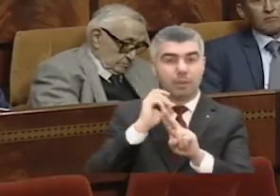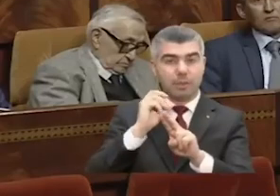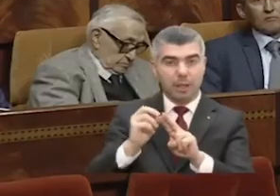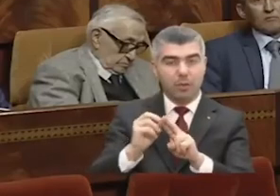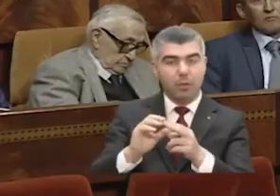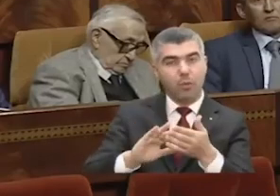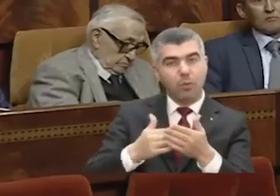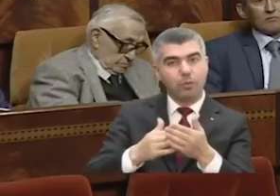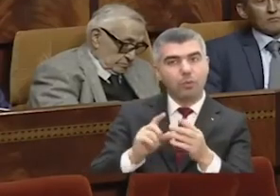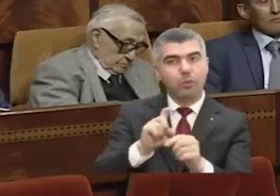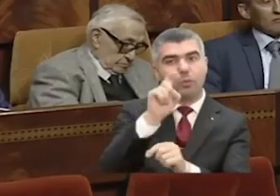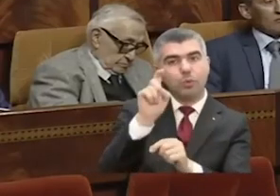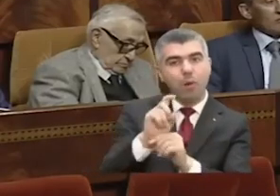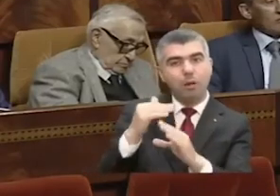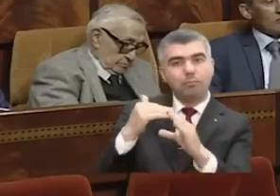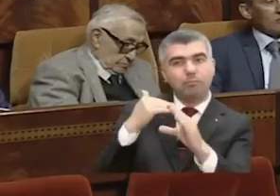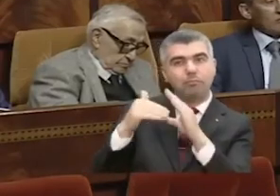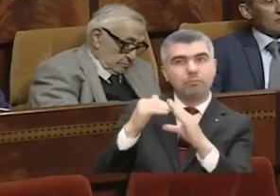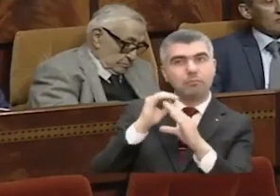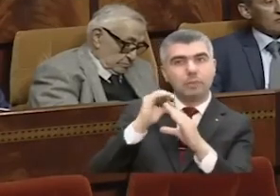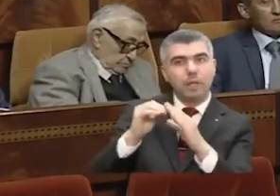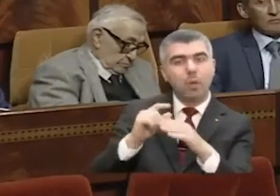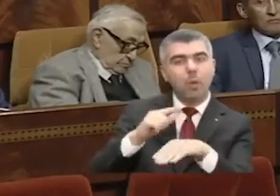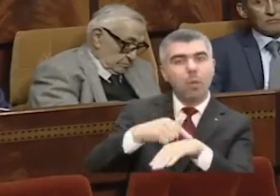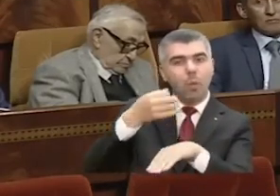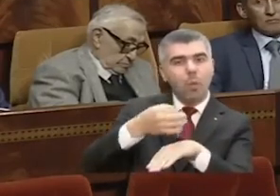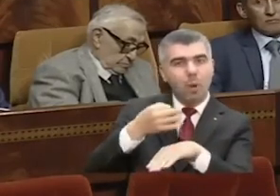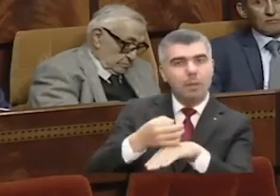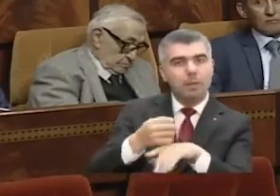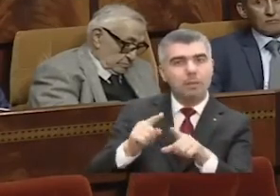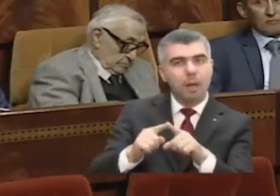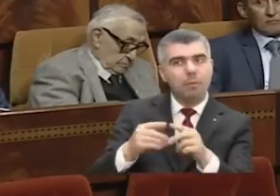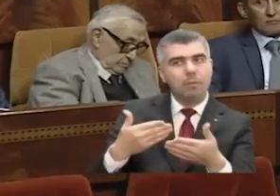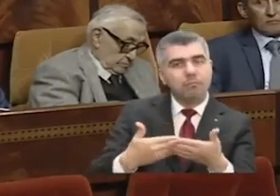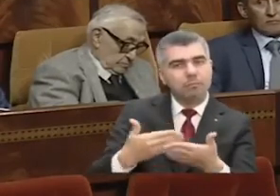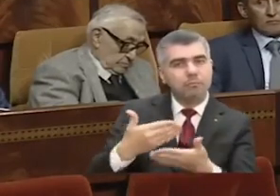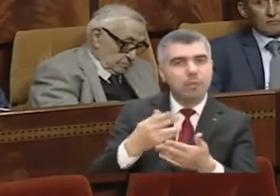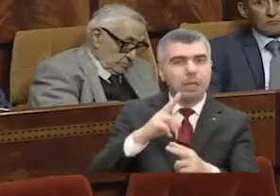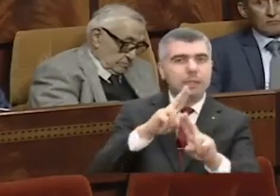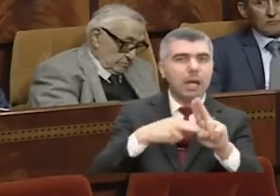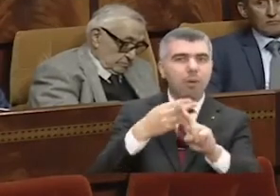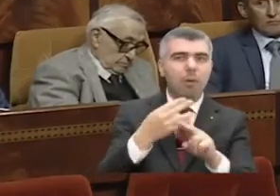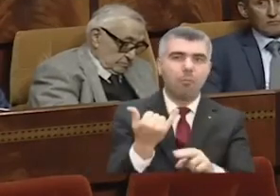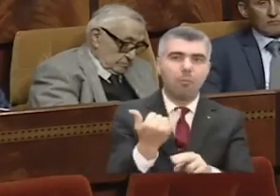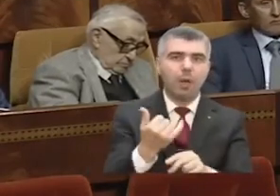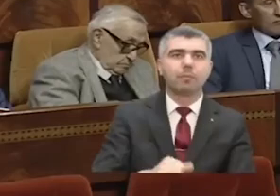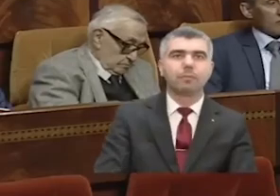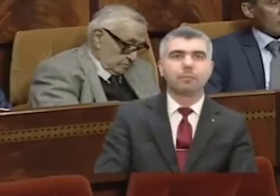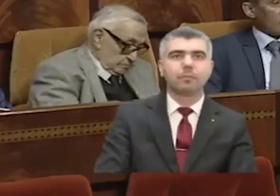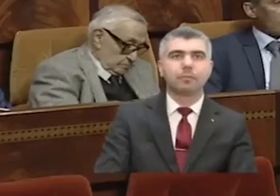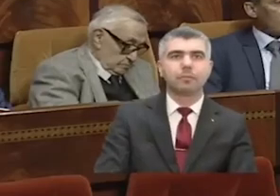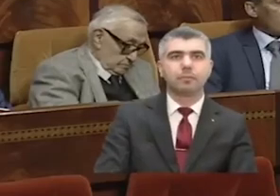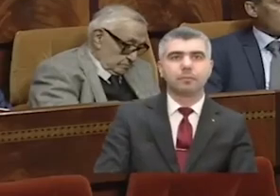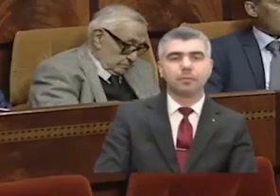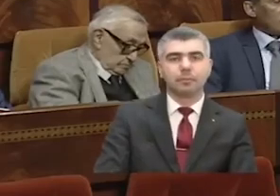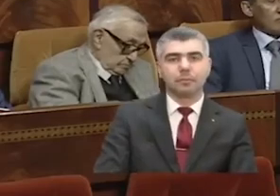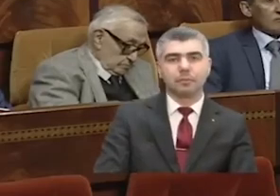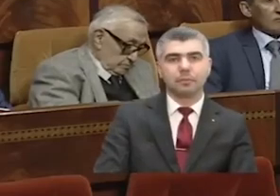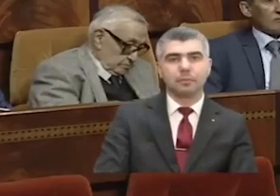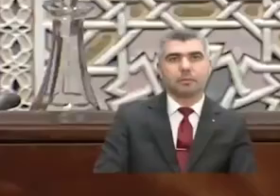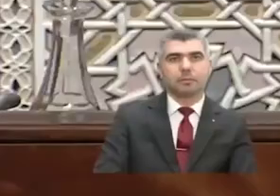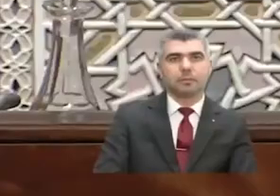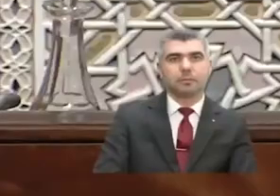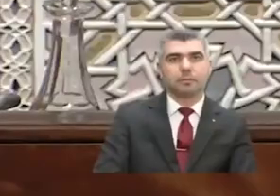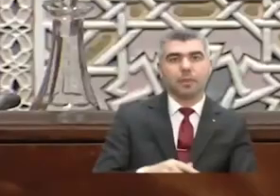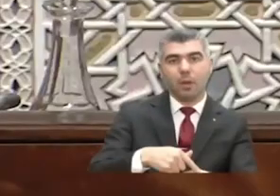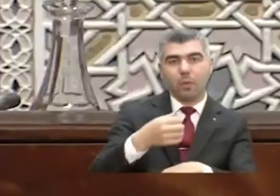خلال الوزير يتوجه له السؤال وعنده يعني الوقت باش ينوض ويتفاعل مع الأسئلة ديال السيدة. الوقت السيد رئيس، الوقت السيد رئيس، خليت